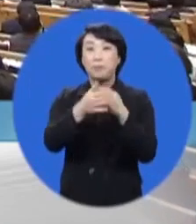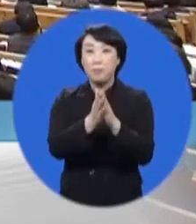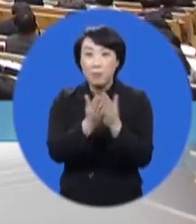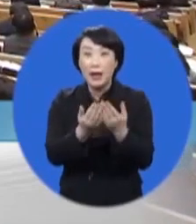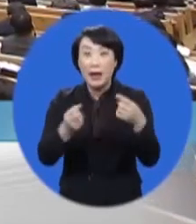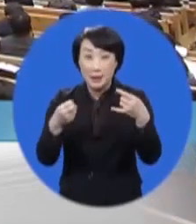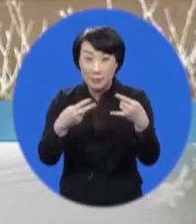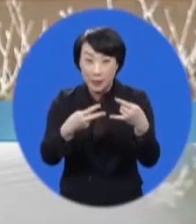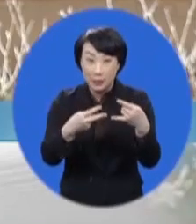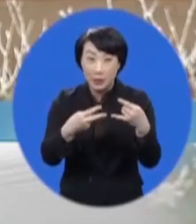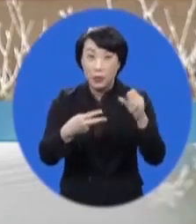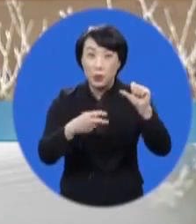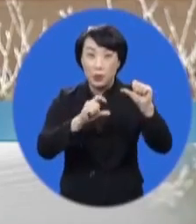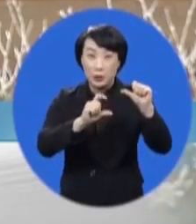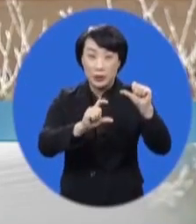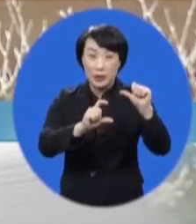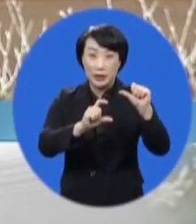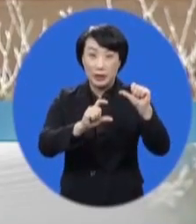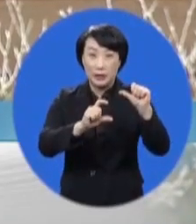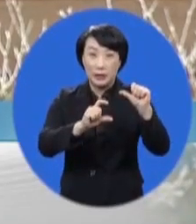예배소서 5장